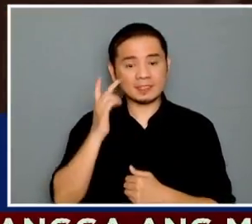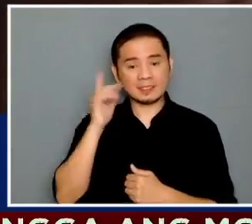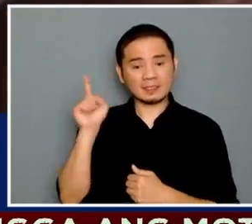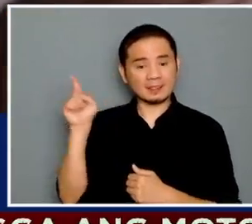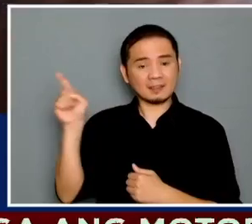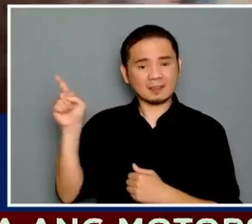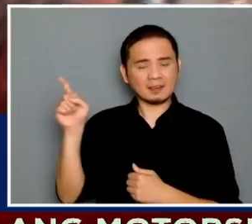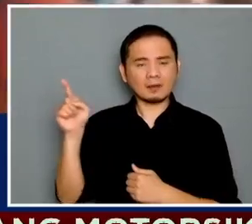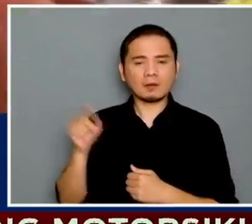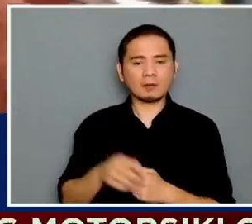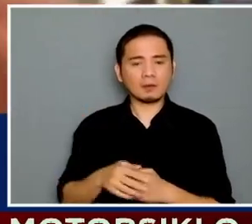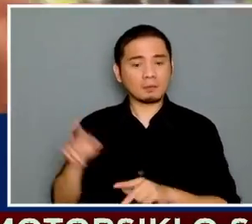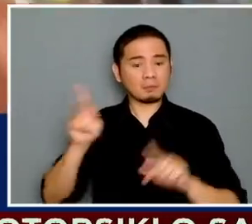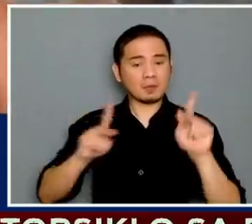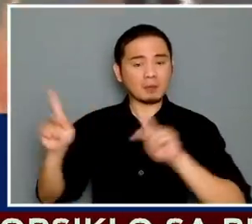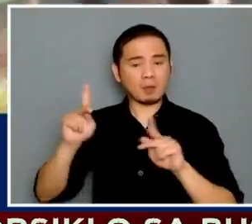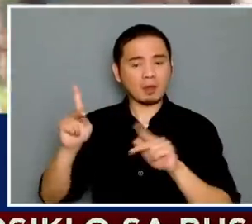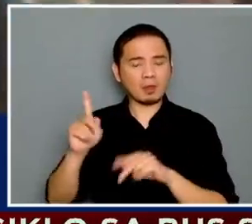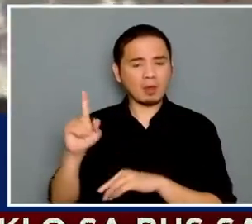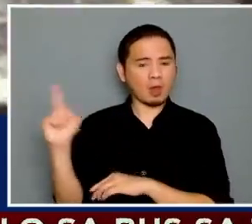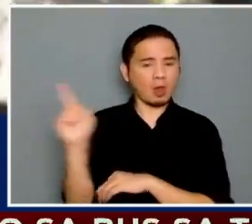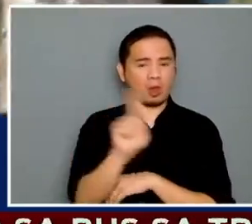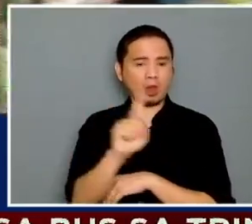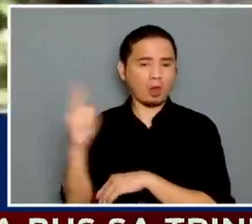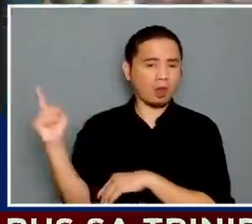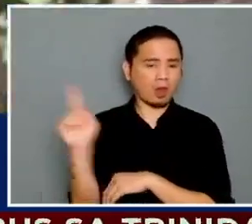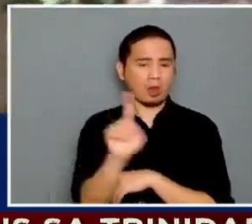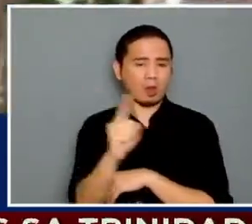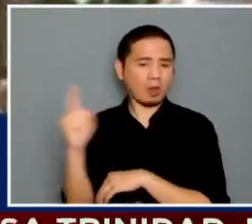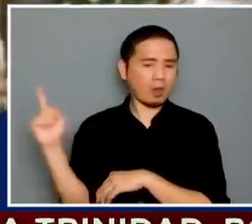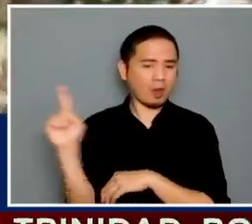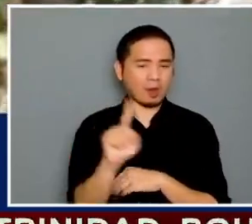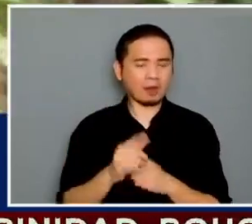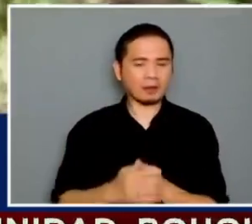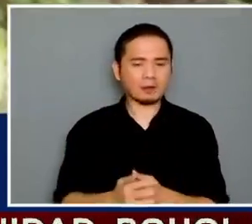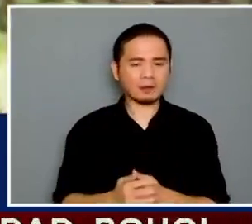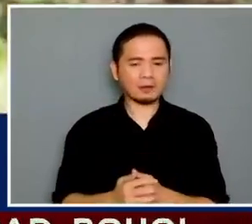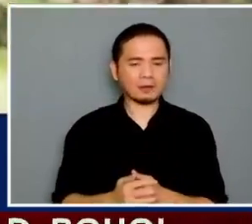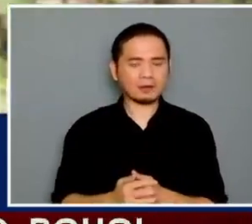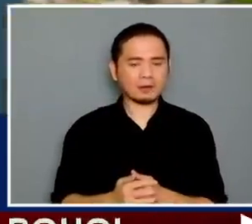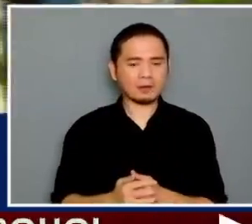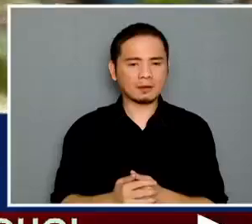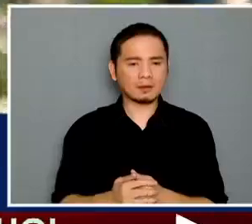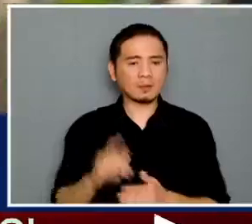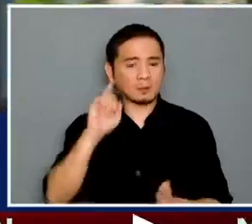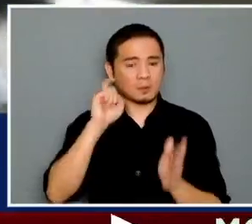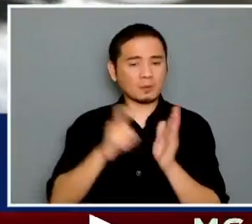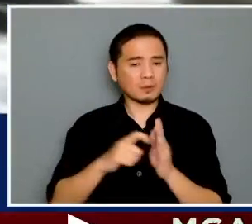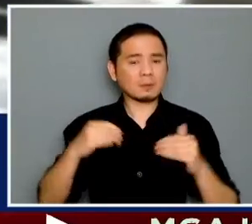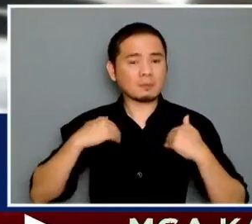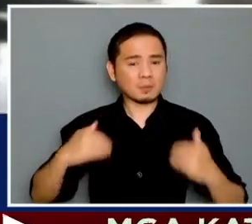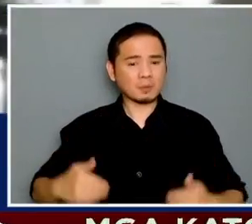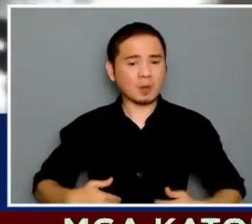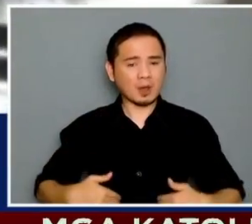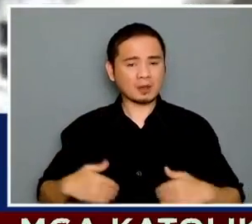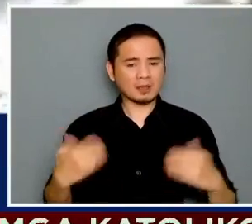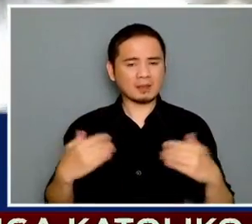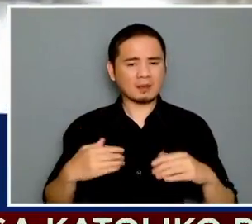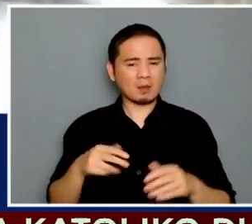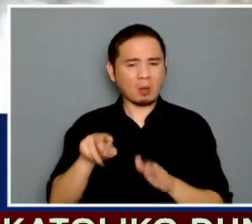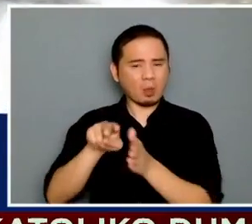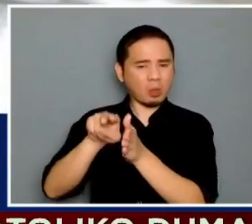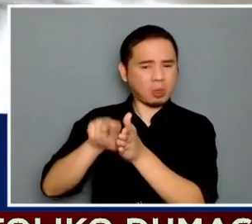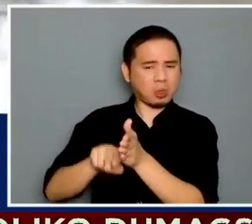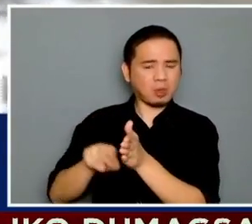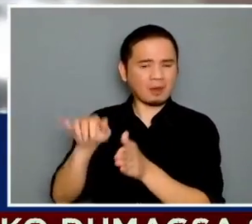wala. Diyan ko po nakikita na yung mga cadaver bag. Kami apat